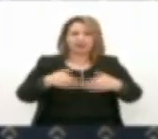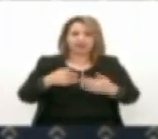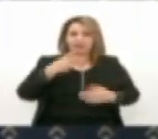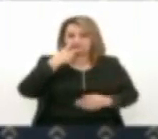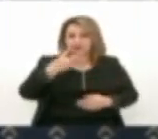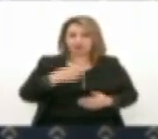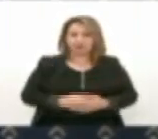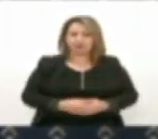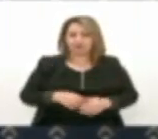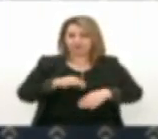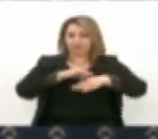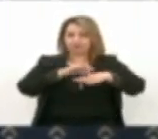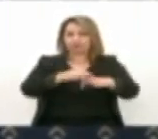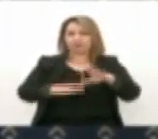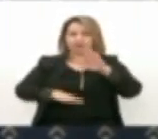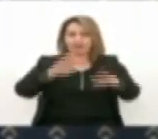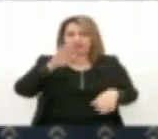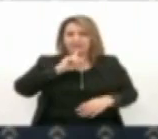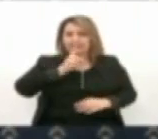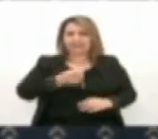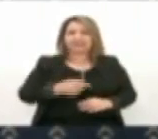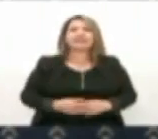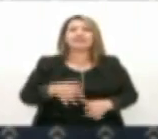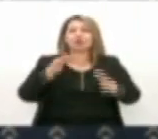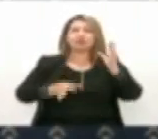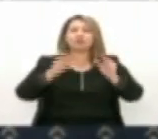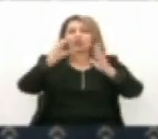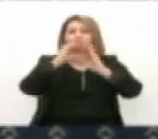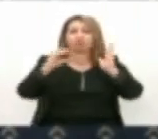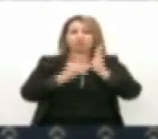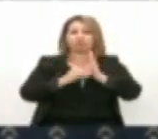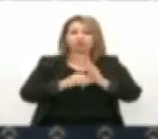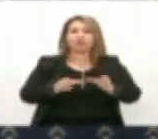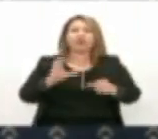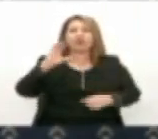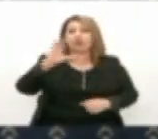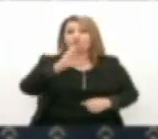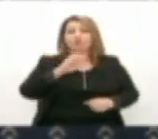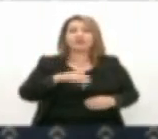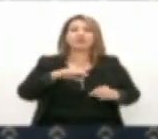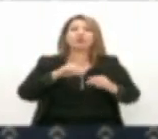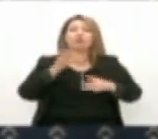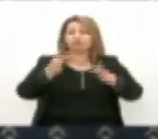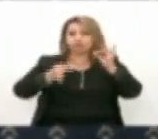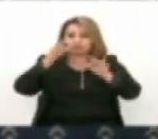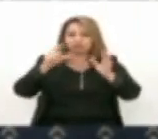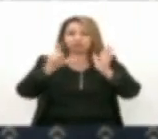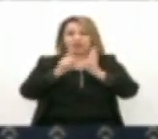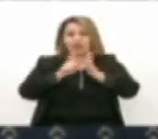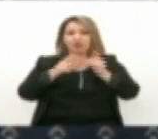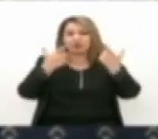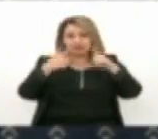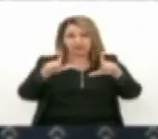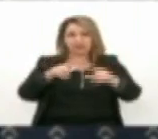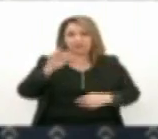حالة السيد رئيس المجلس الشعبي الوطني لقرار المحكمة الدستورية، فإن لجنة الشؤون القانونية والإدارية والحريات